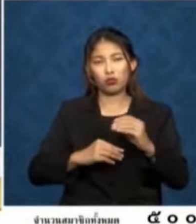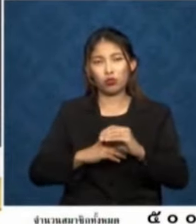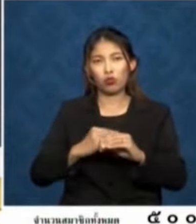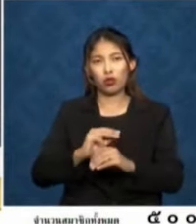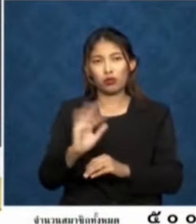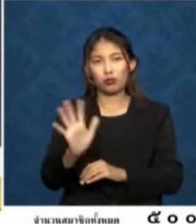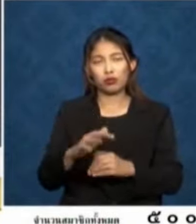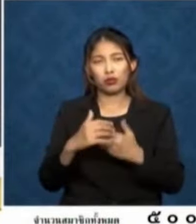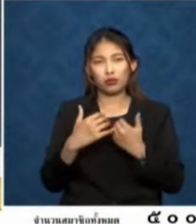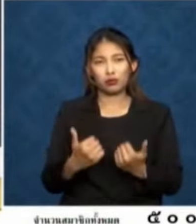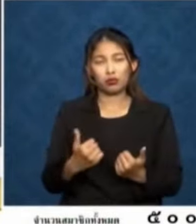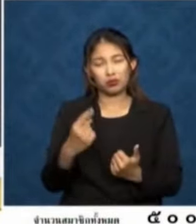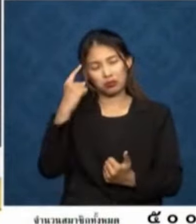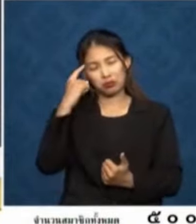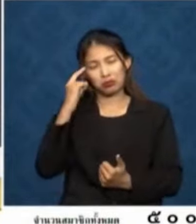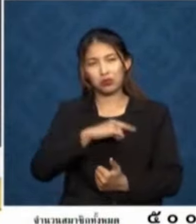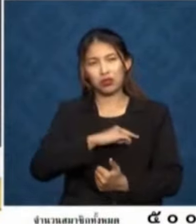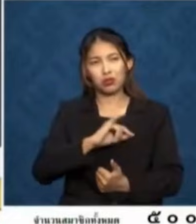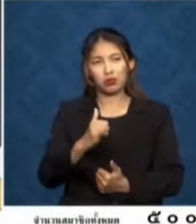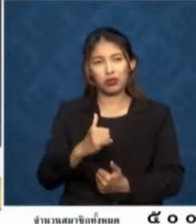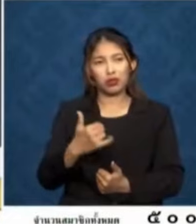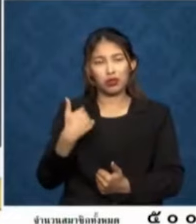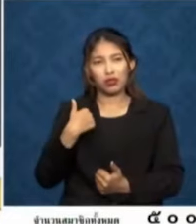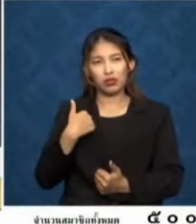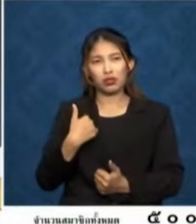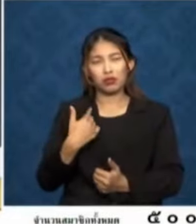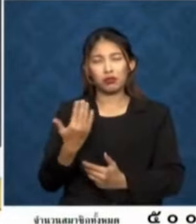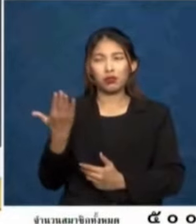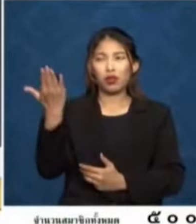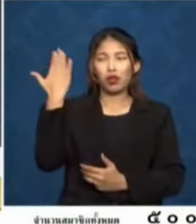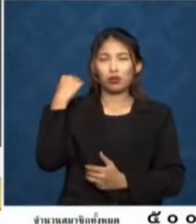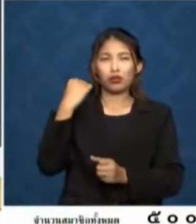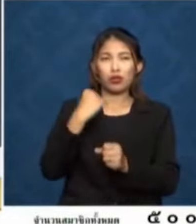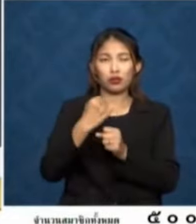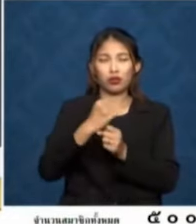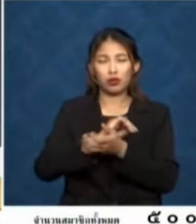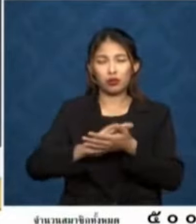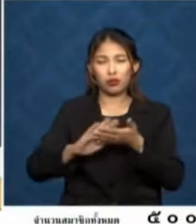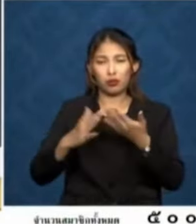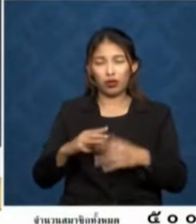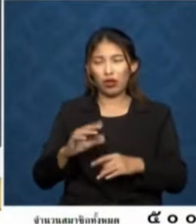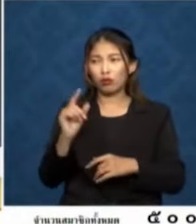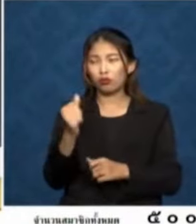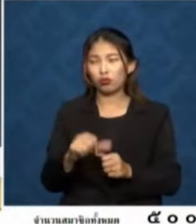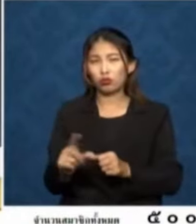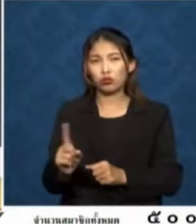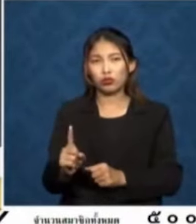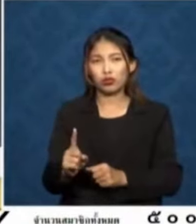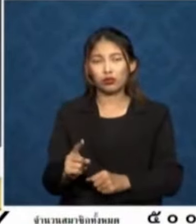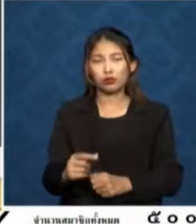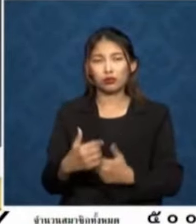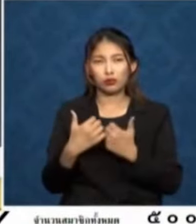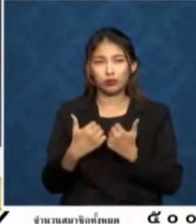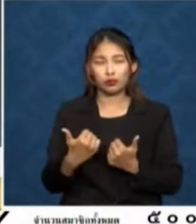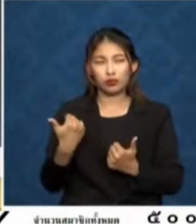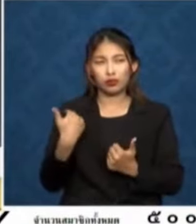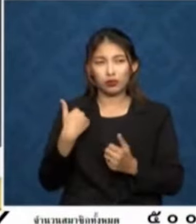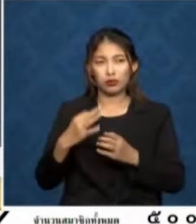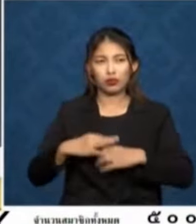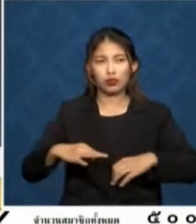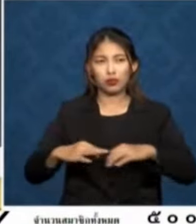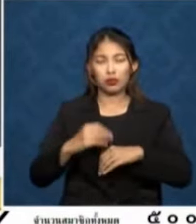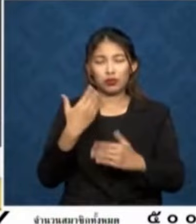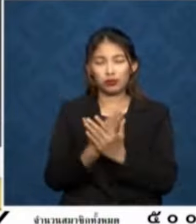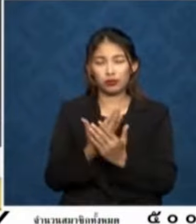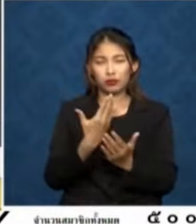ตอนนี้ก็ยังไม่แน่ใจเลยว่าแพลตฟอร์มที่เคยทำกันไปนั้นแล้วอยู่ที่ไหนนะคะทั้งนี้ทั้งนั้นเพื่อให้การใช้งบ